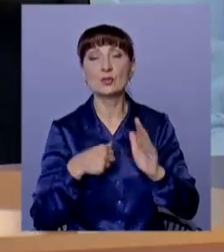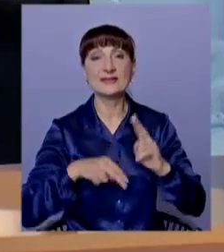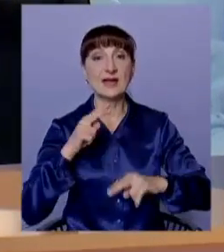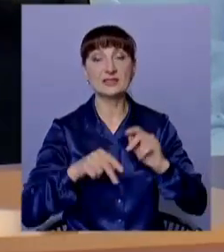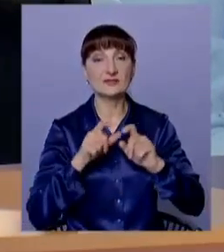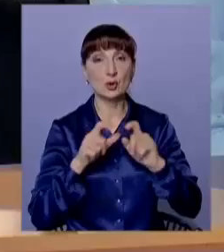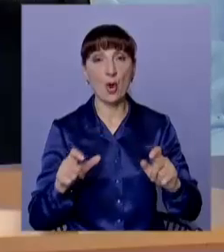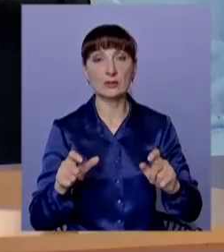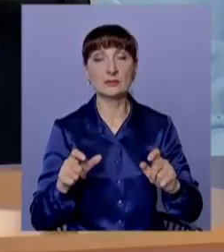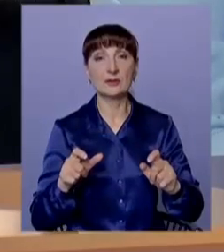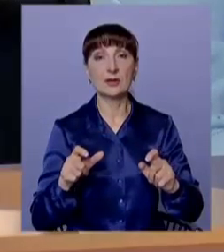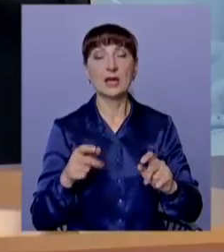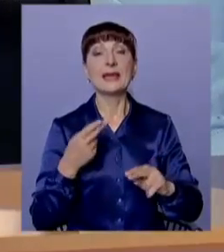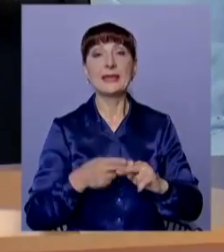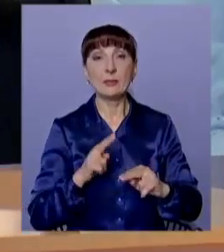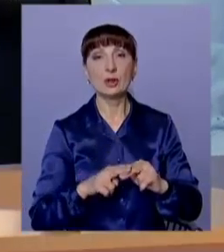школ именно